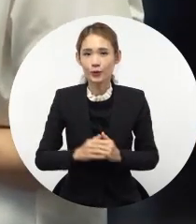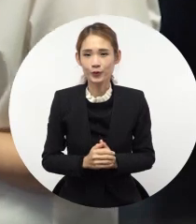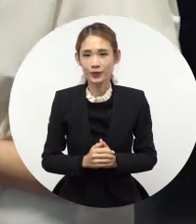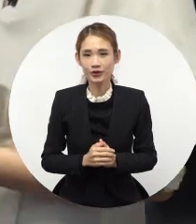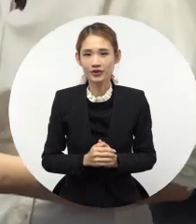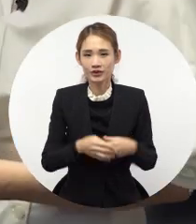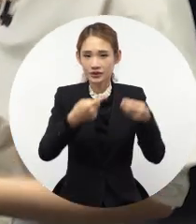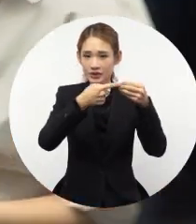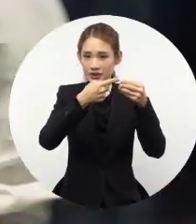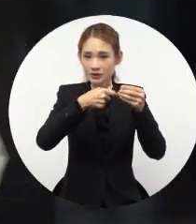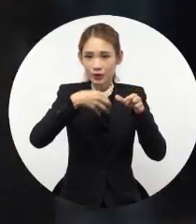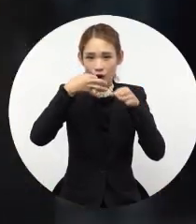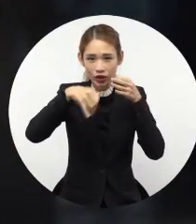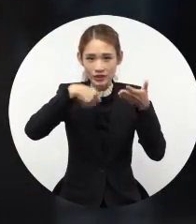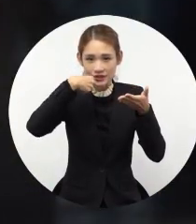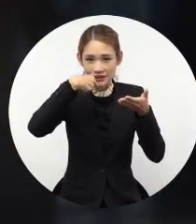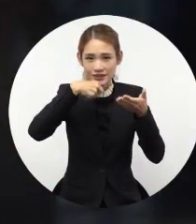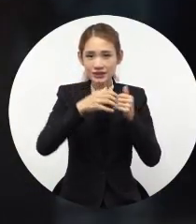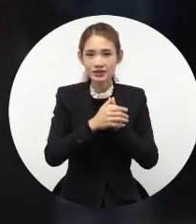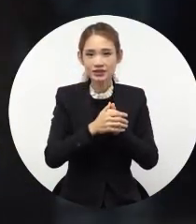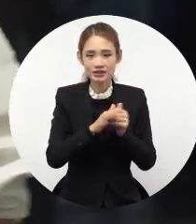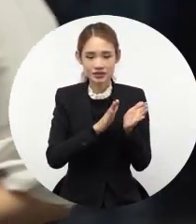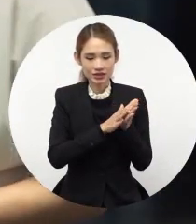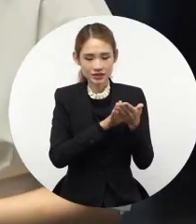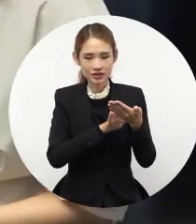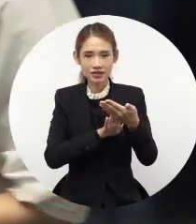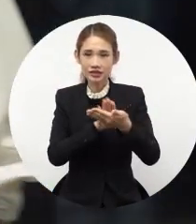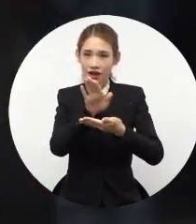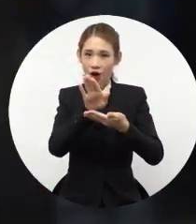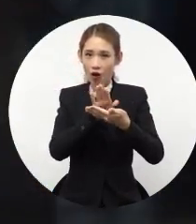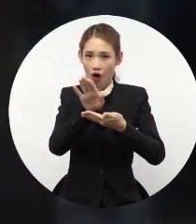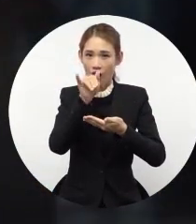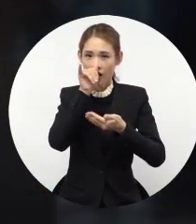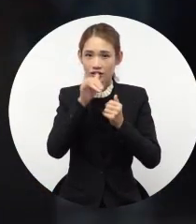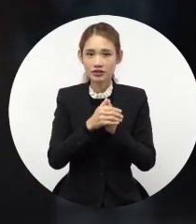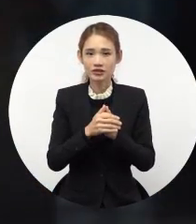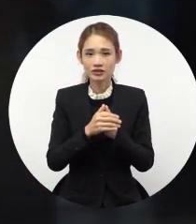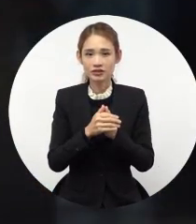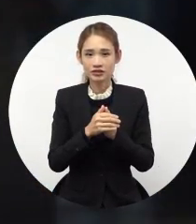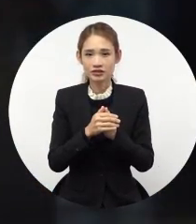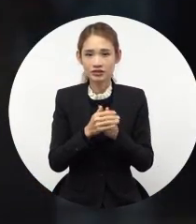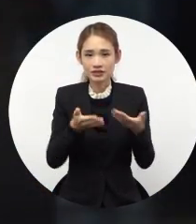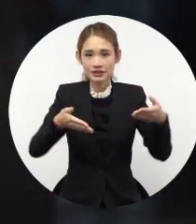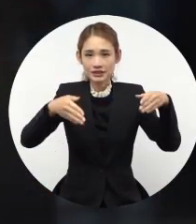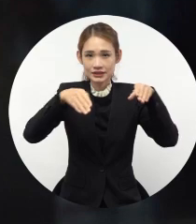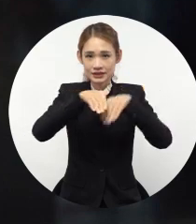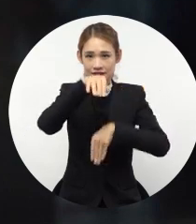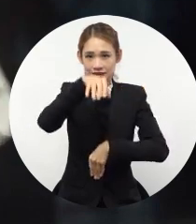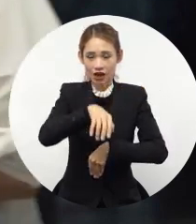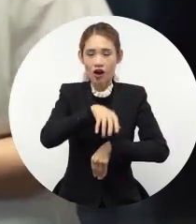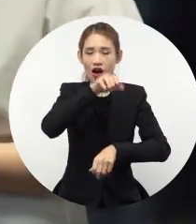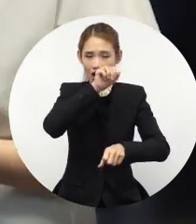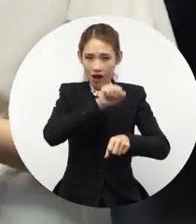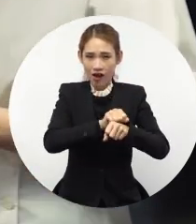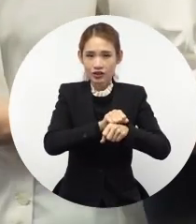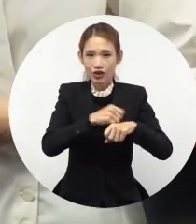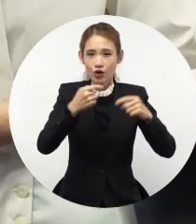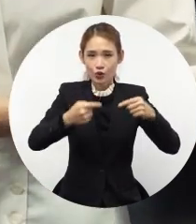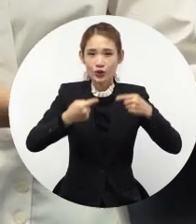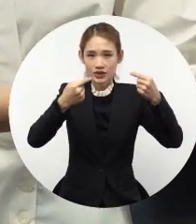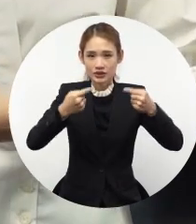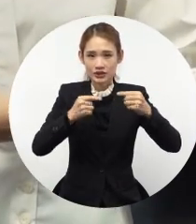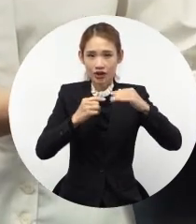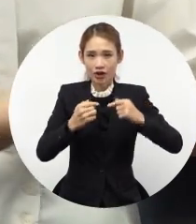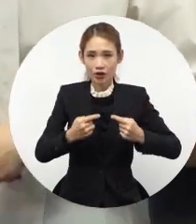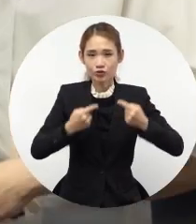1번 식당은 여기 경사로가 있는 거예요, 지금. 그래서 시설이 잘 갖추어져 있어서 휠체어가 쉽게 들어올 수